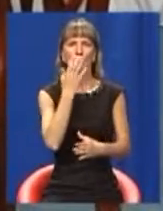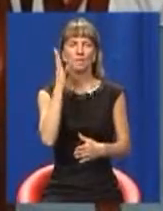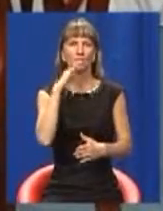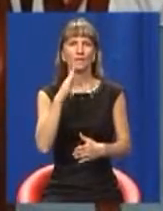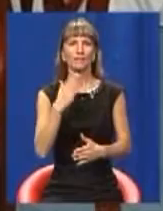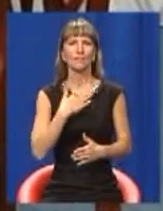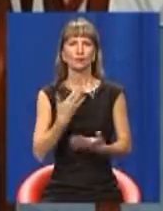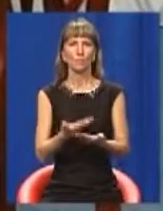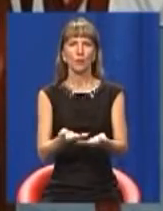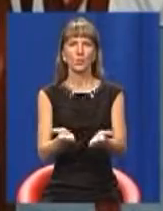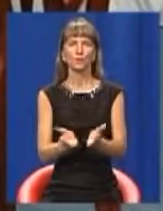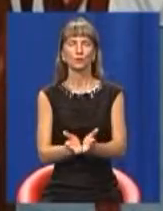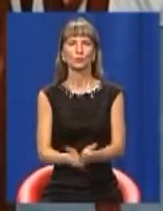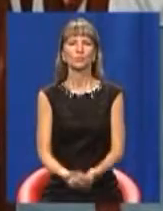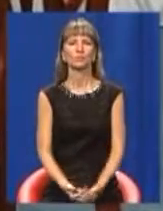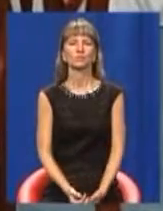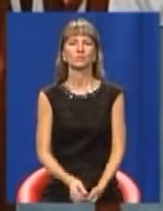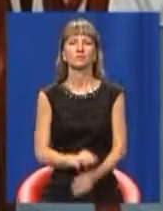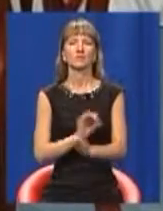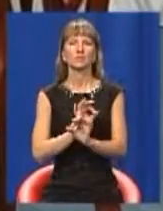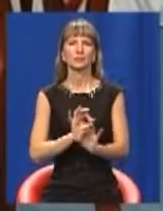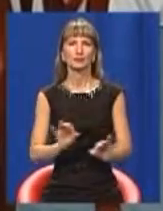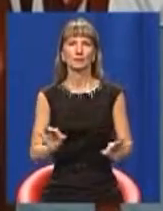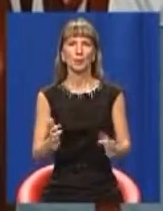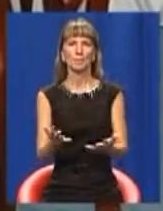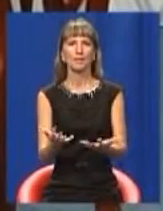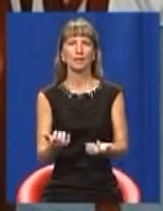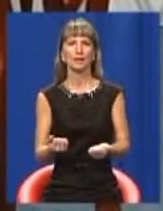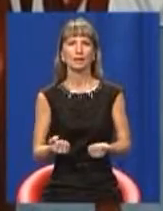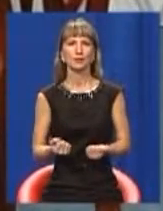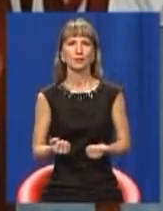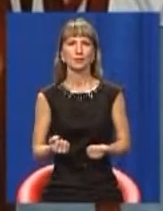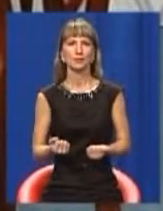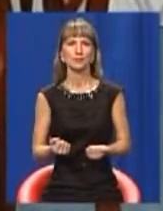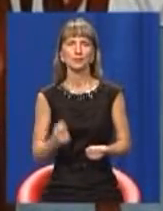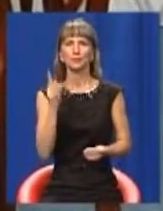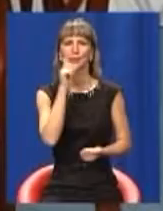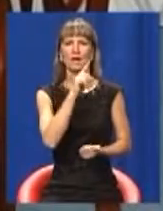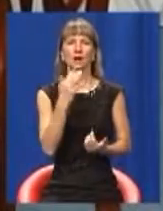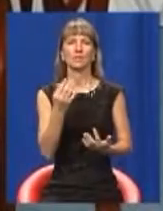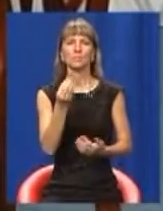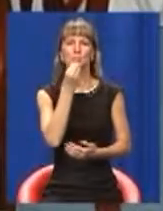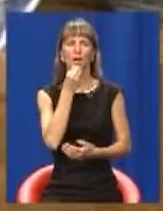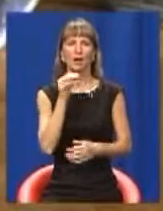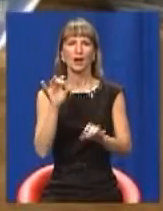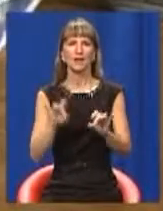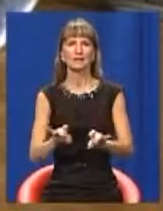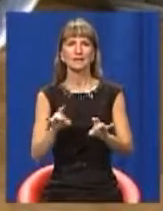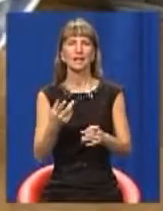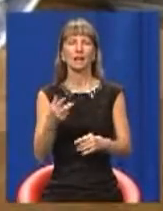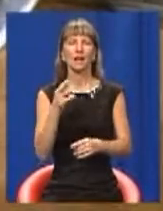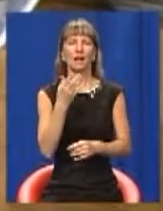в нашу посуду. Отлично. Берем небольшое количество пищевого красителя и для